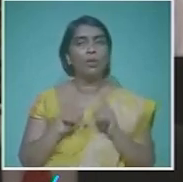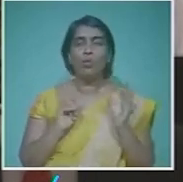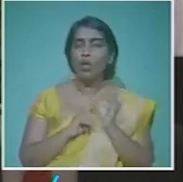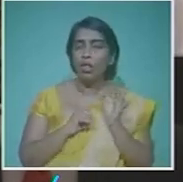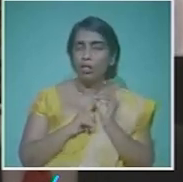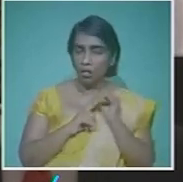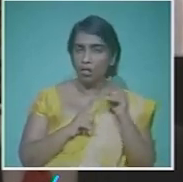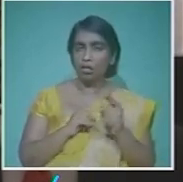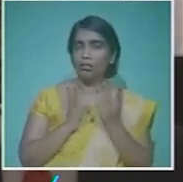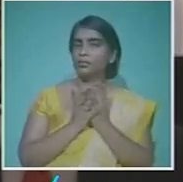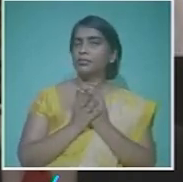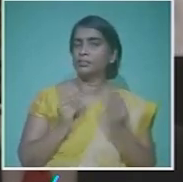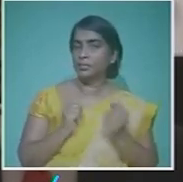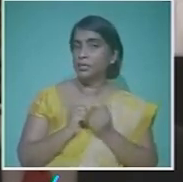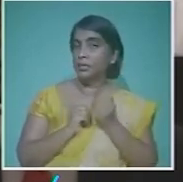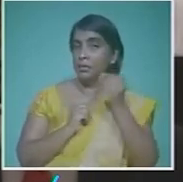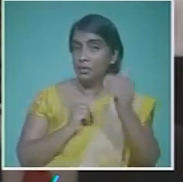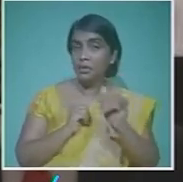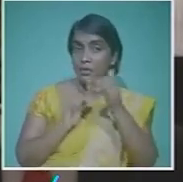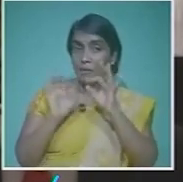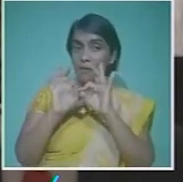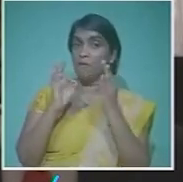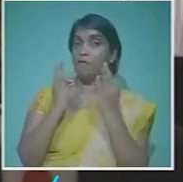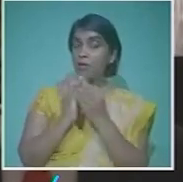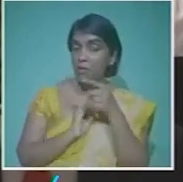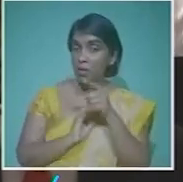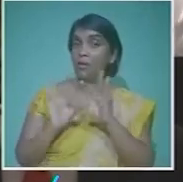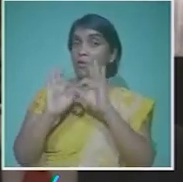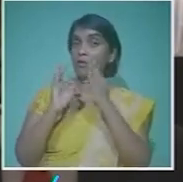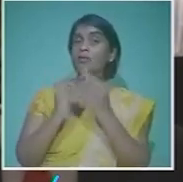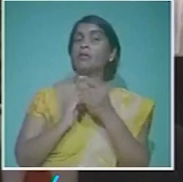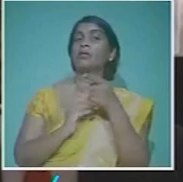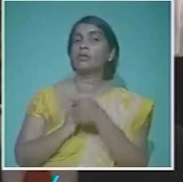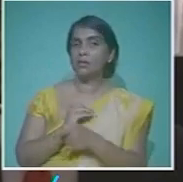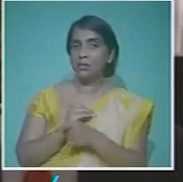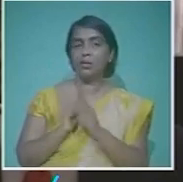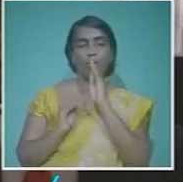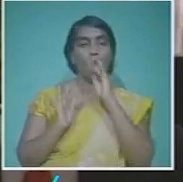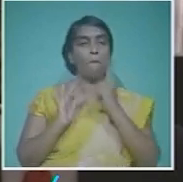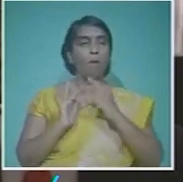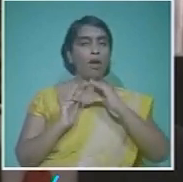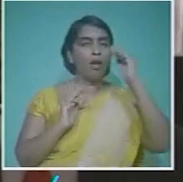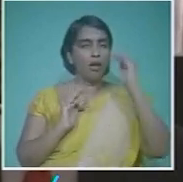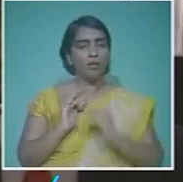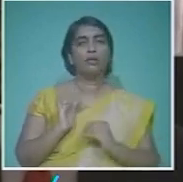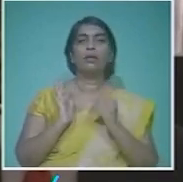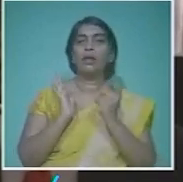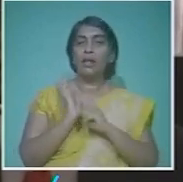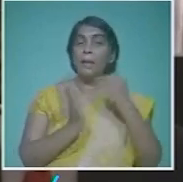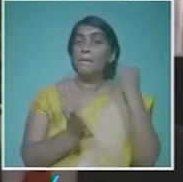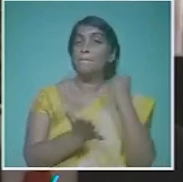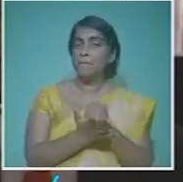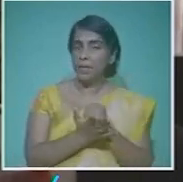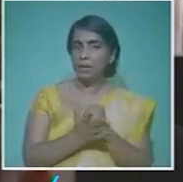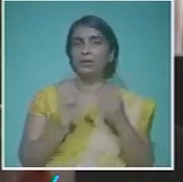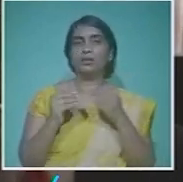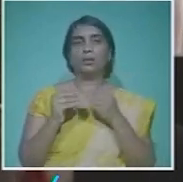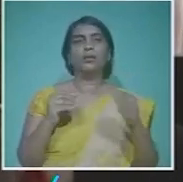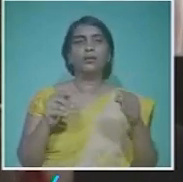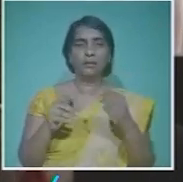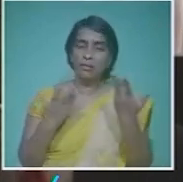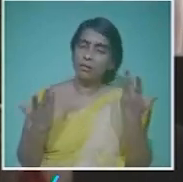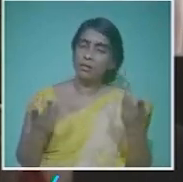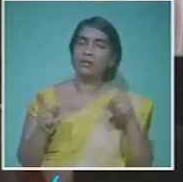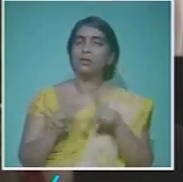දිලිඳු භාවයෙන් ඉවත්ව යන්නේ යම් පවුලක්ද ඒ අයට අඩුපොලියට ණයක් දෙන බැංකු ක්‍රමයක් හරි